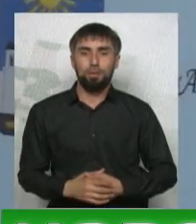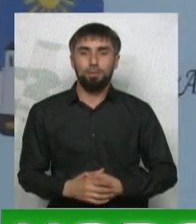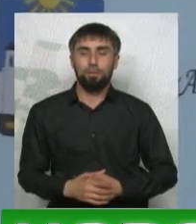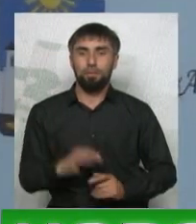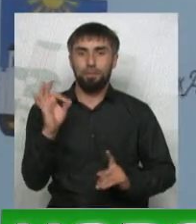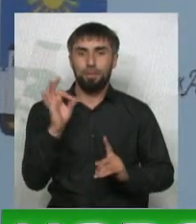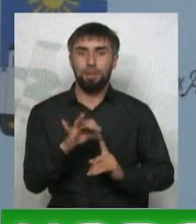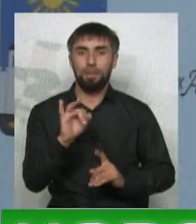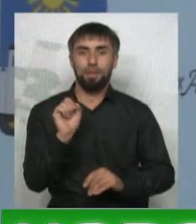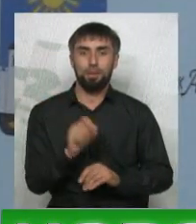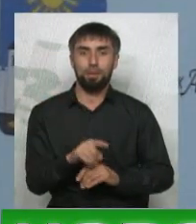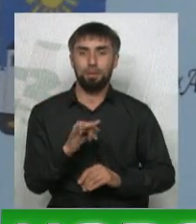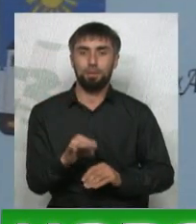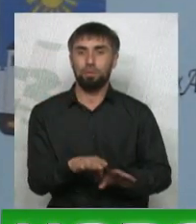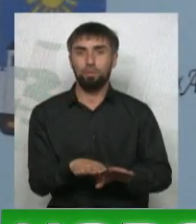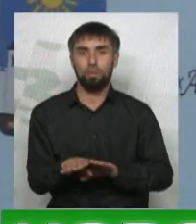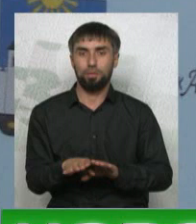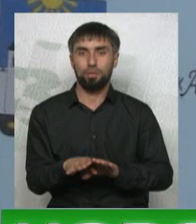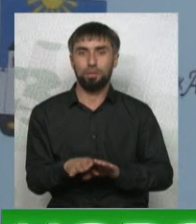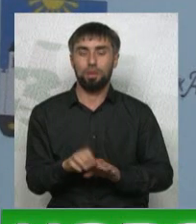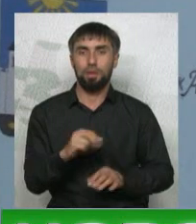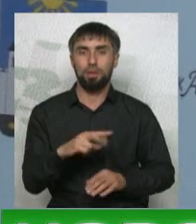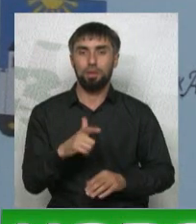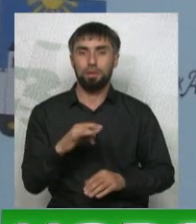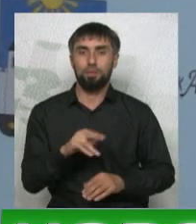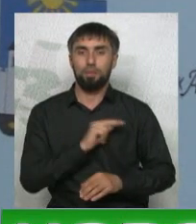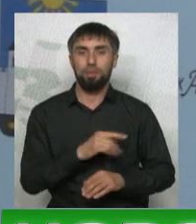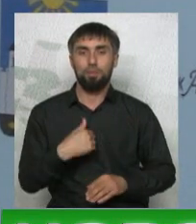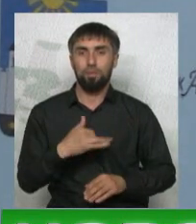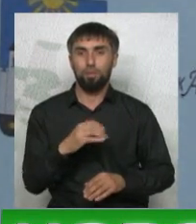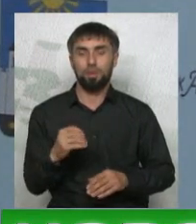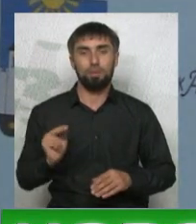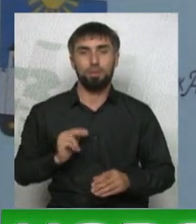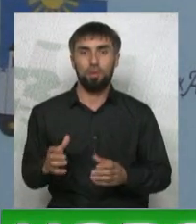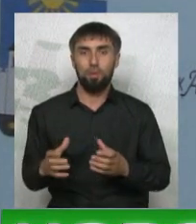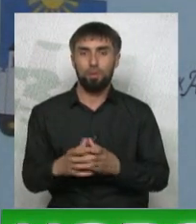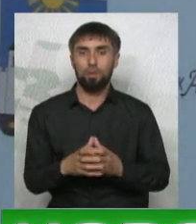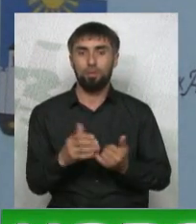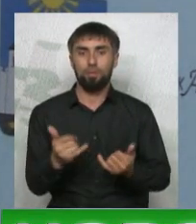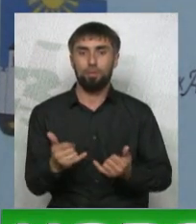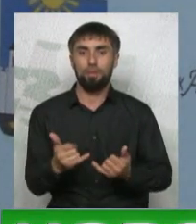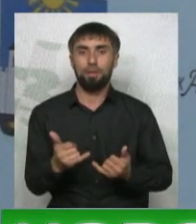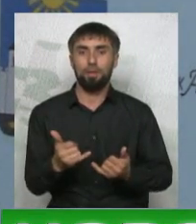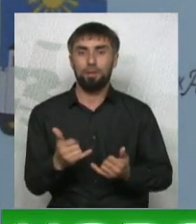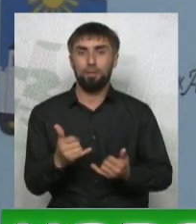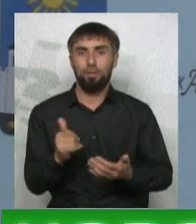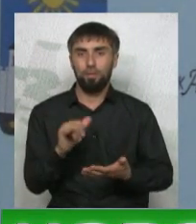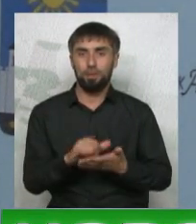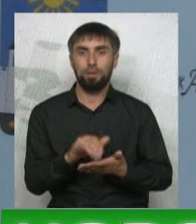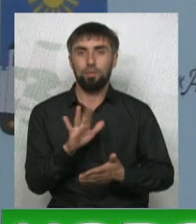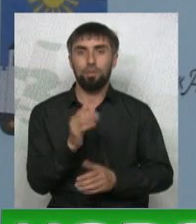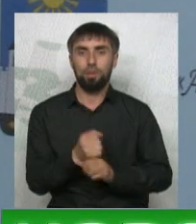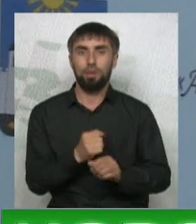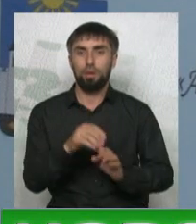Цели и задачи, и соответственный алгоритм работы мы уже вместе с коллективом сегодня выстроили. Будет